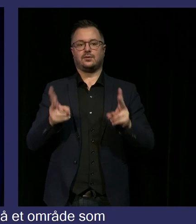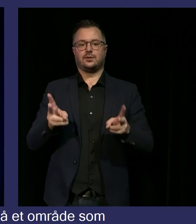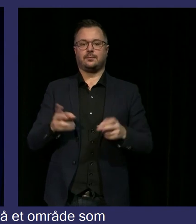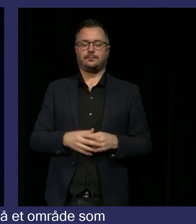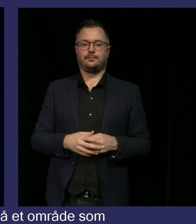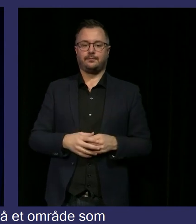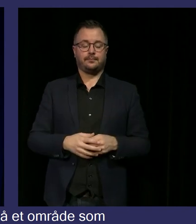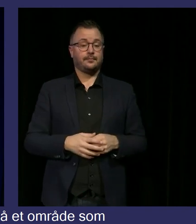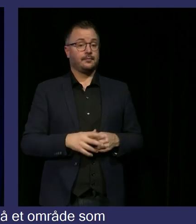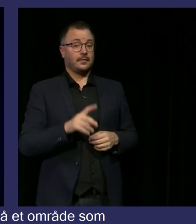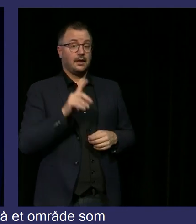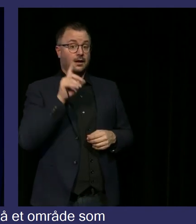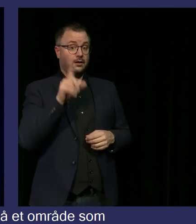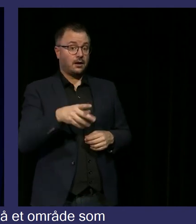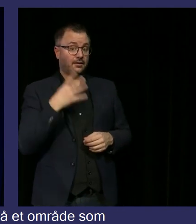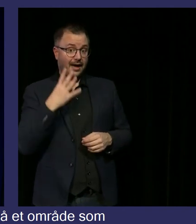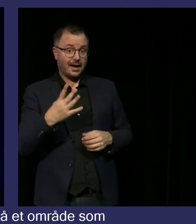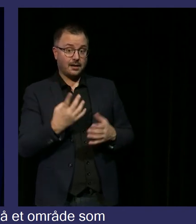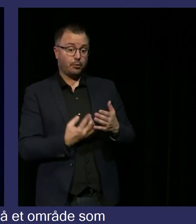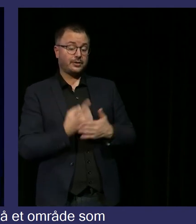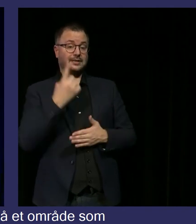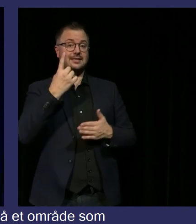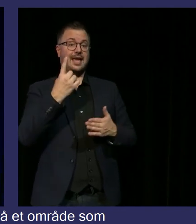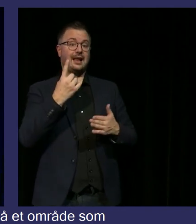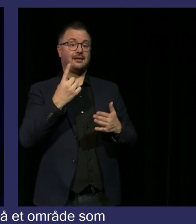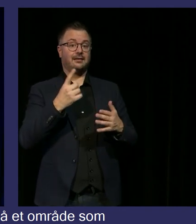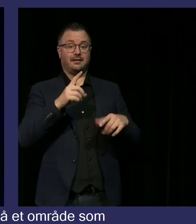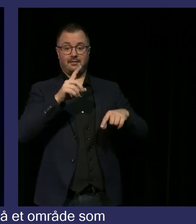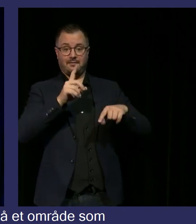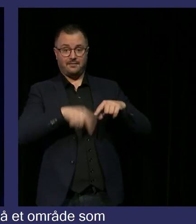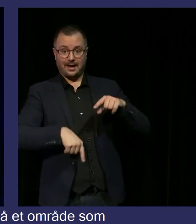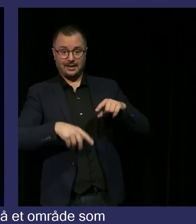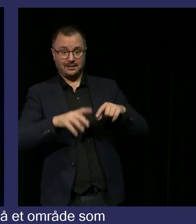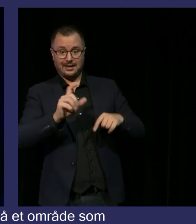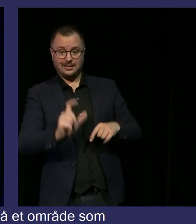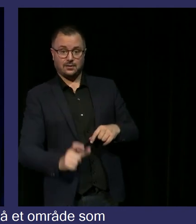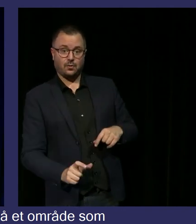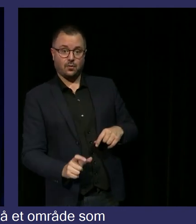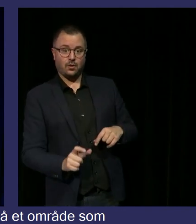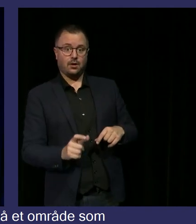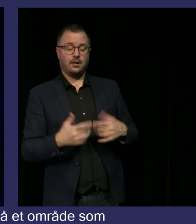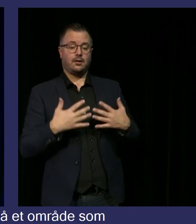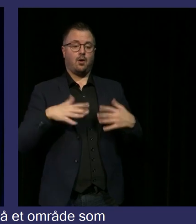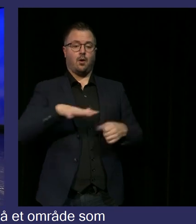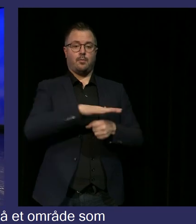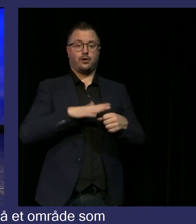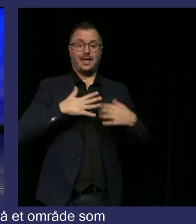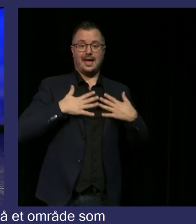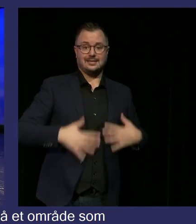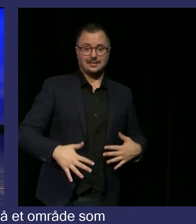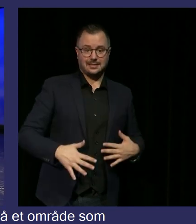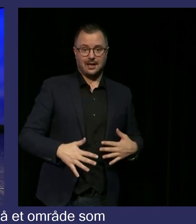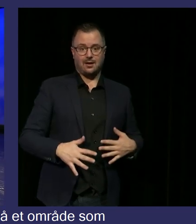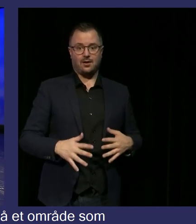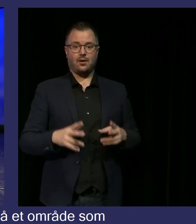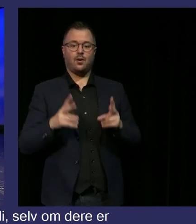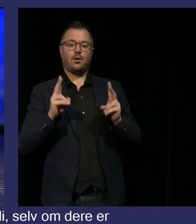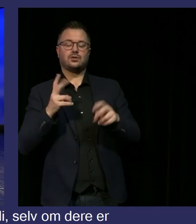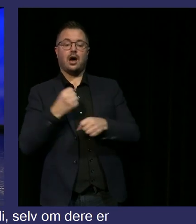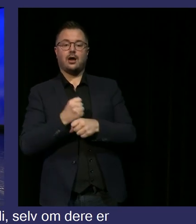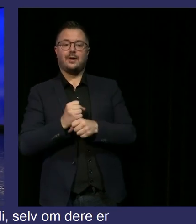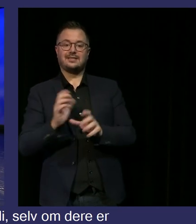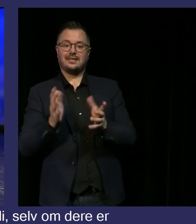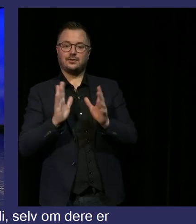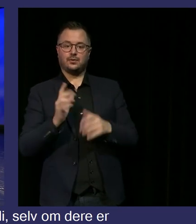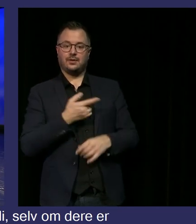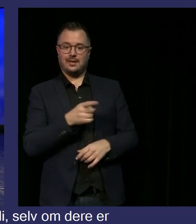det være en potensiell fallgruppe at på et område som helse og ikke minst med tanke på den arbeidssituasjonen dere